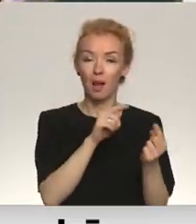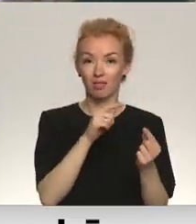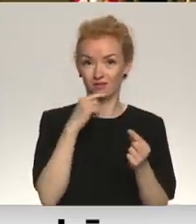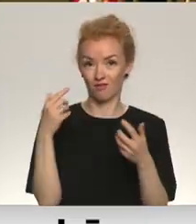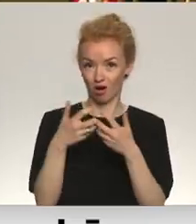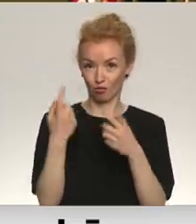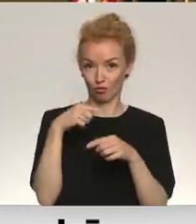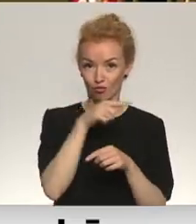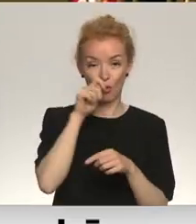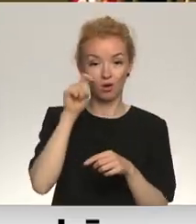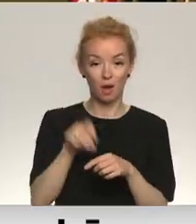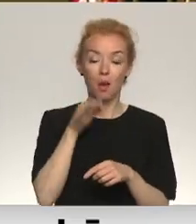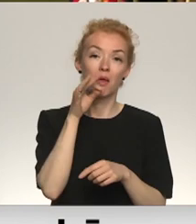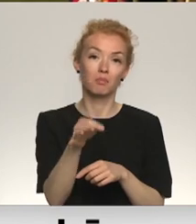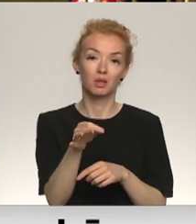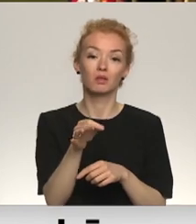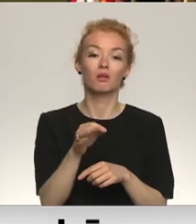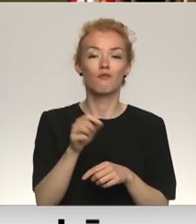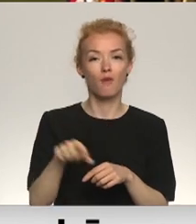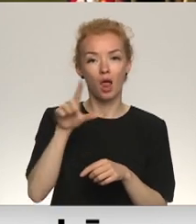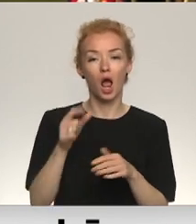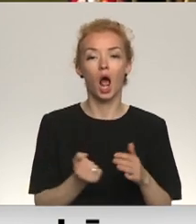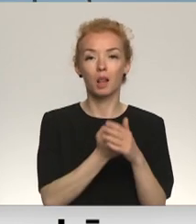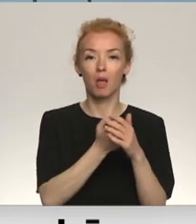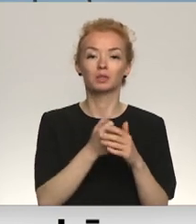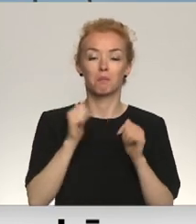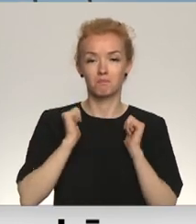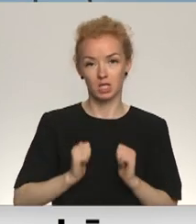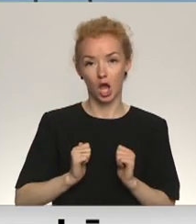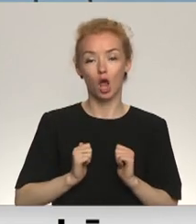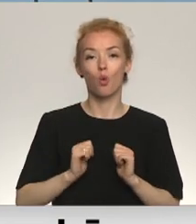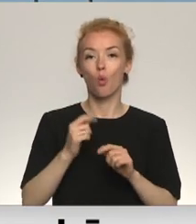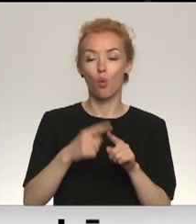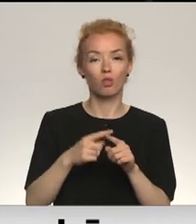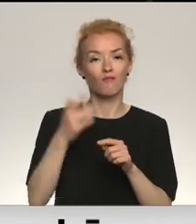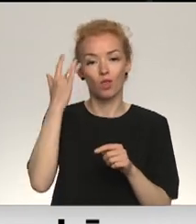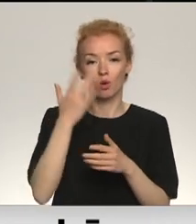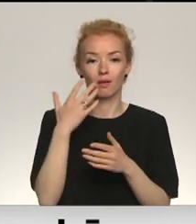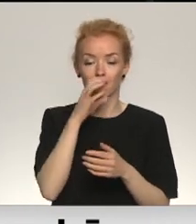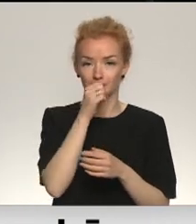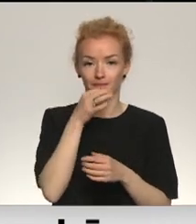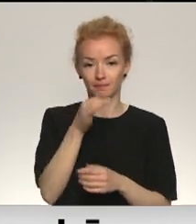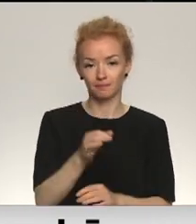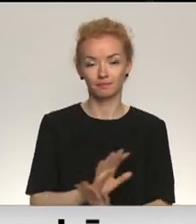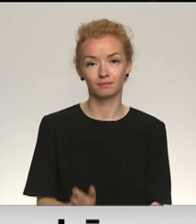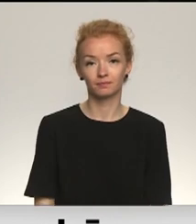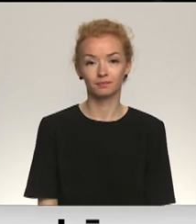pret Ukrainu, pārsvarā atbildes bija, ka atbalsta mieru, nevis karu, vai arī viedokli nepauda. Tas ir mans domas.